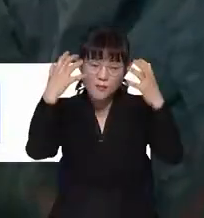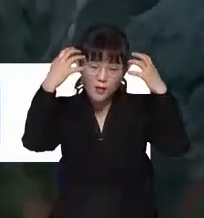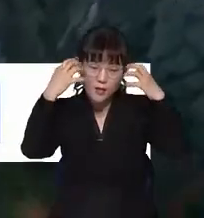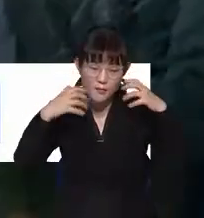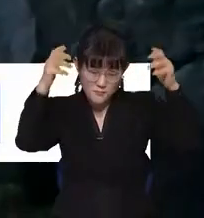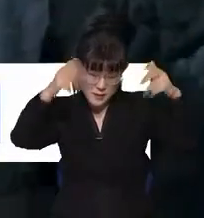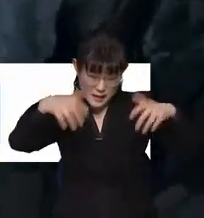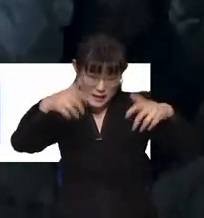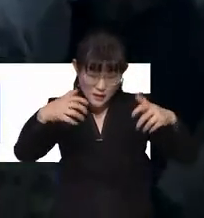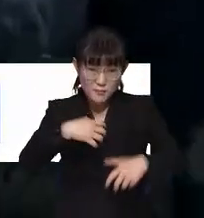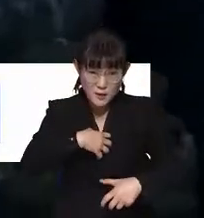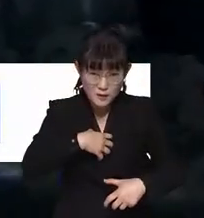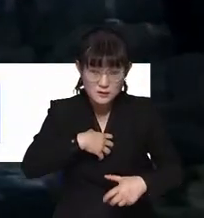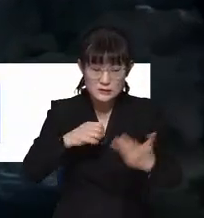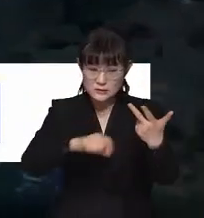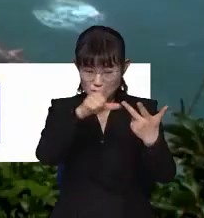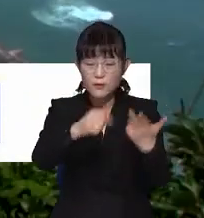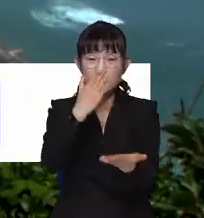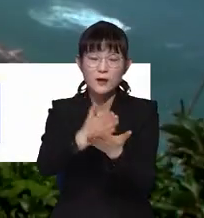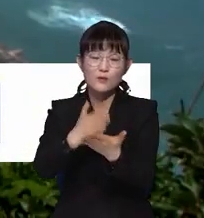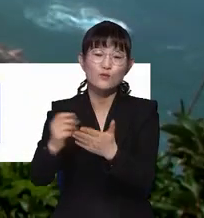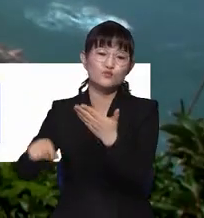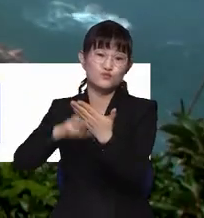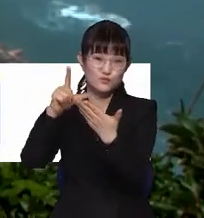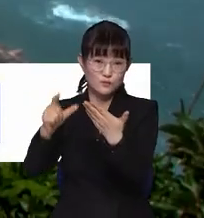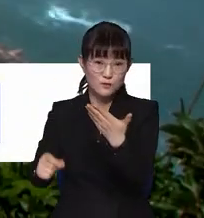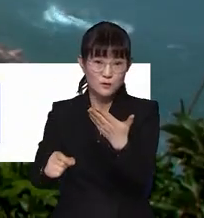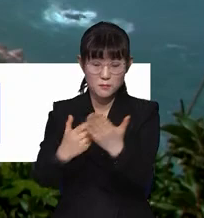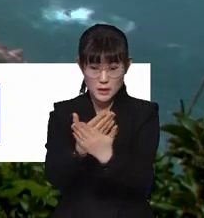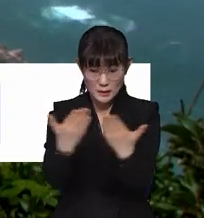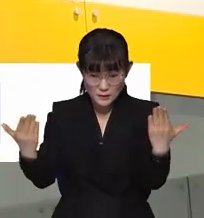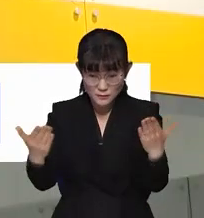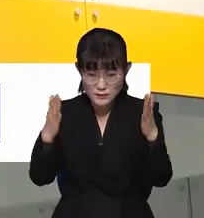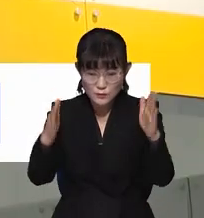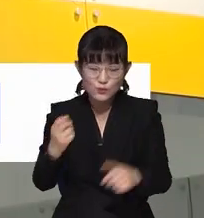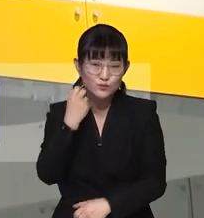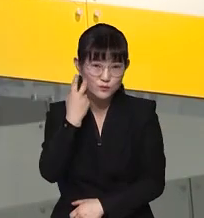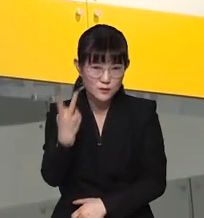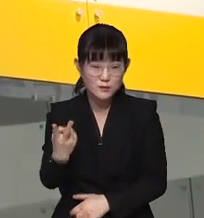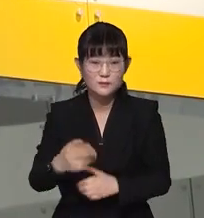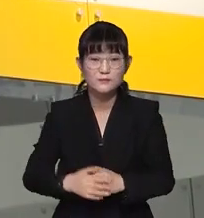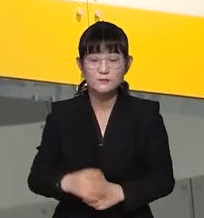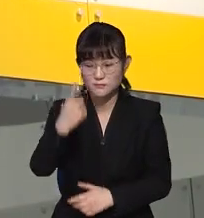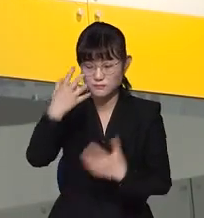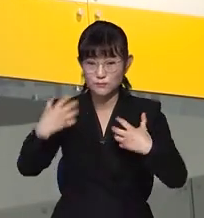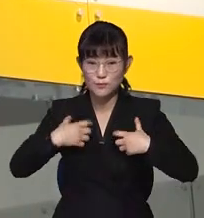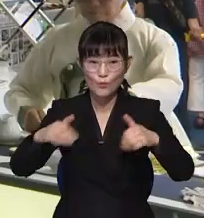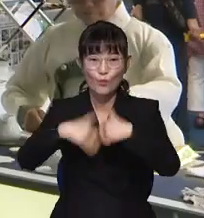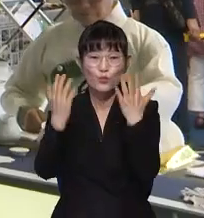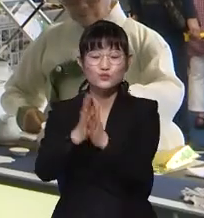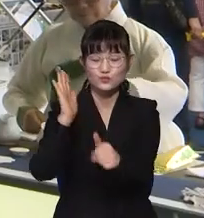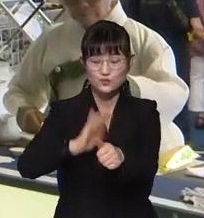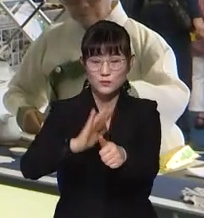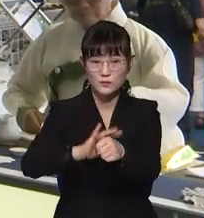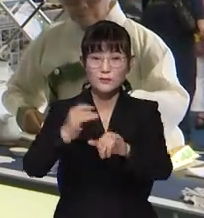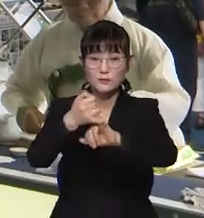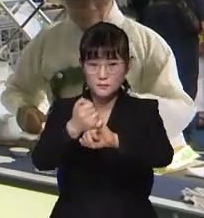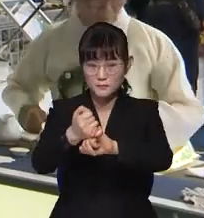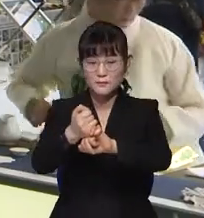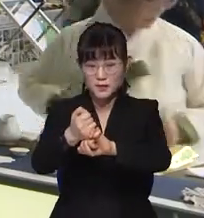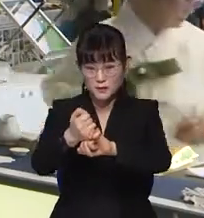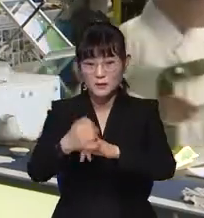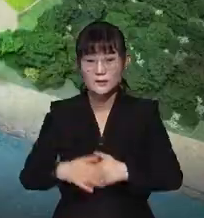태풍을 우려해 7월에서 9월로 변경해 두달 동안 열릴 예정입니다. 정부도 모든 지원을 아끼지 않겠다고